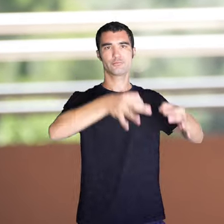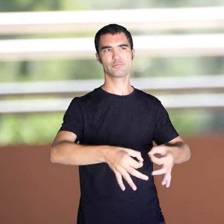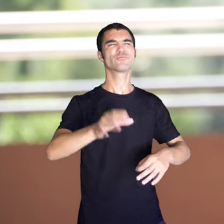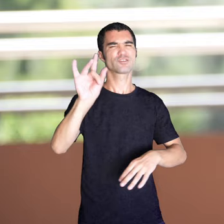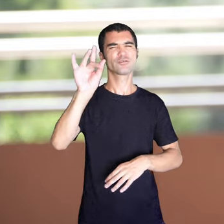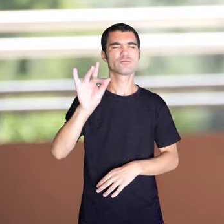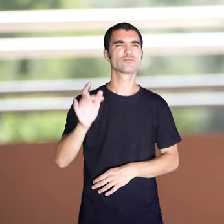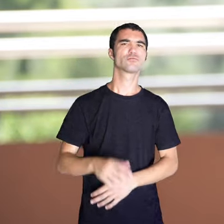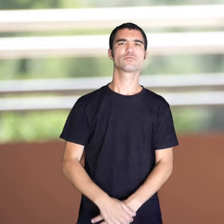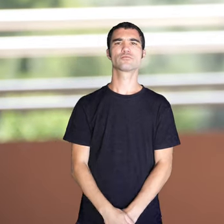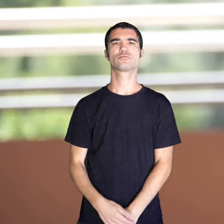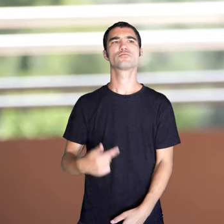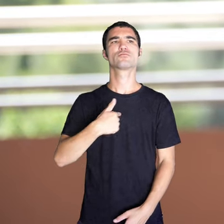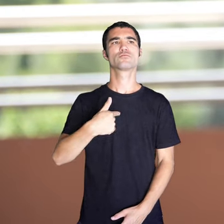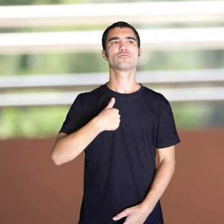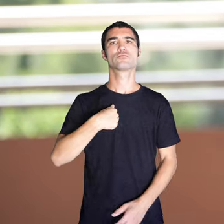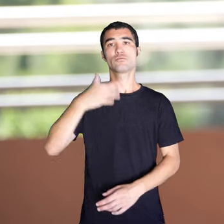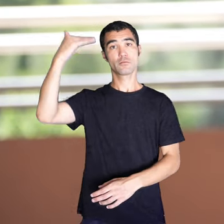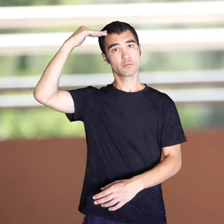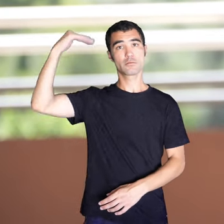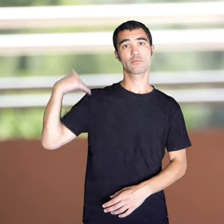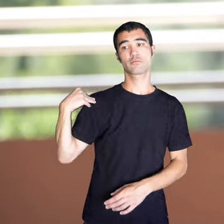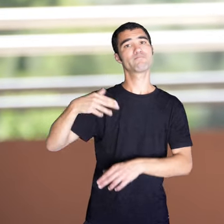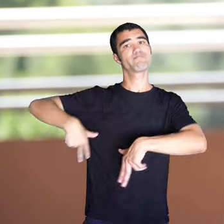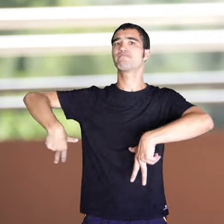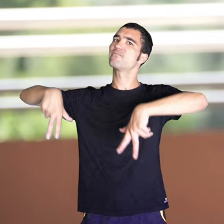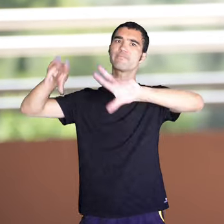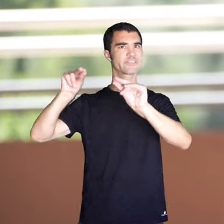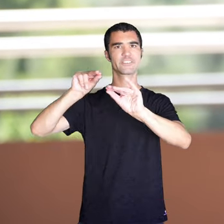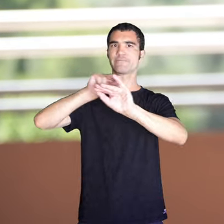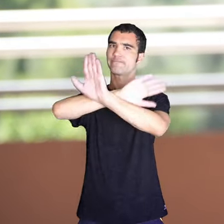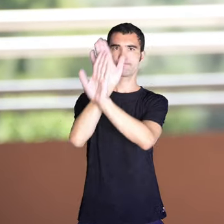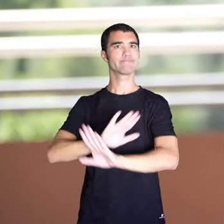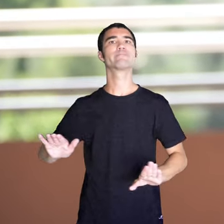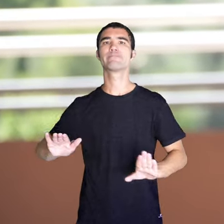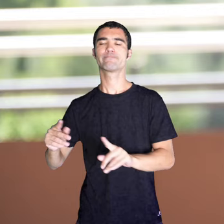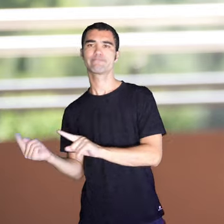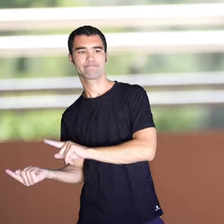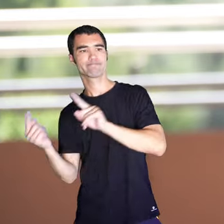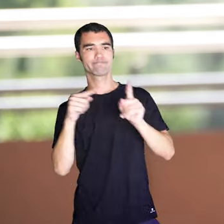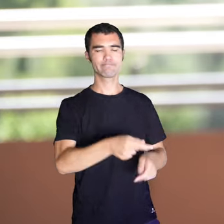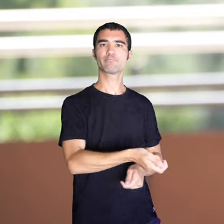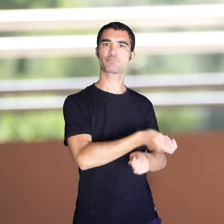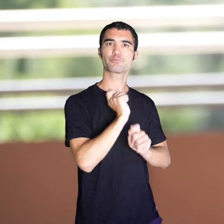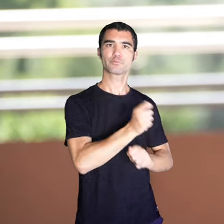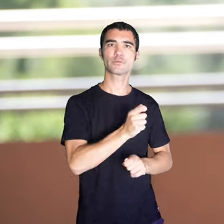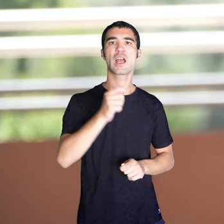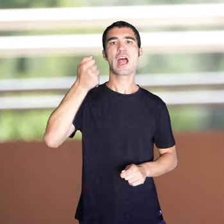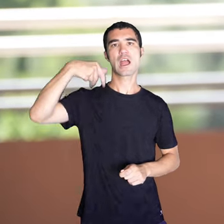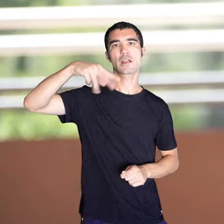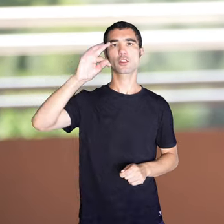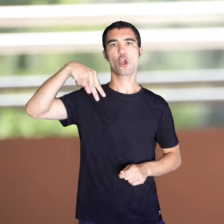Sí, vaig deixar de fer de pagès i vaig començar a pescar amb Antoni